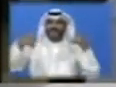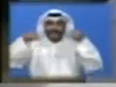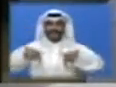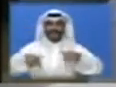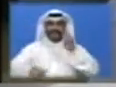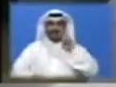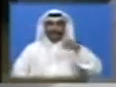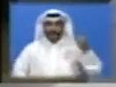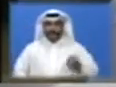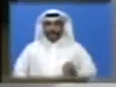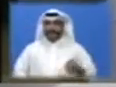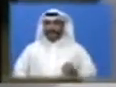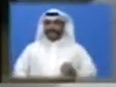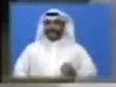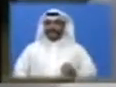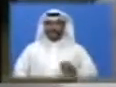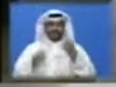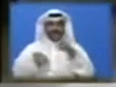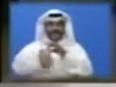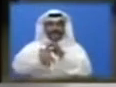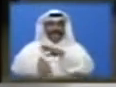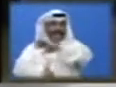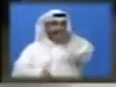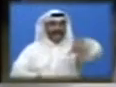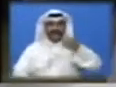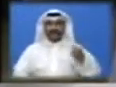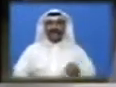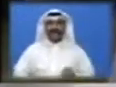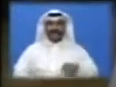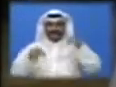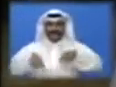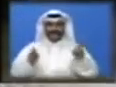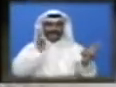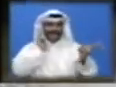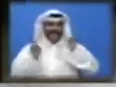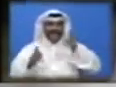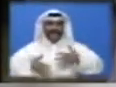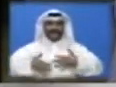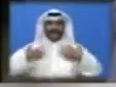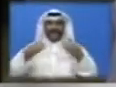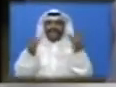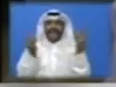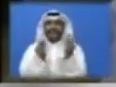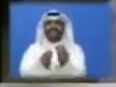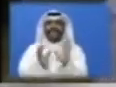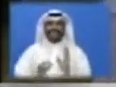فيها في مملكة البحرين من أهل البحرين، أقمنا هالاحتفاء